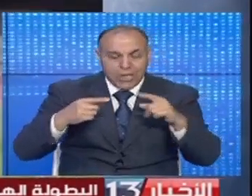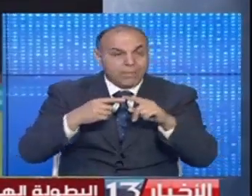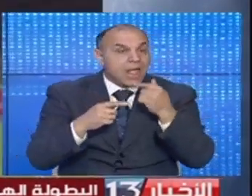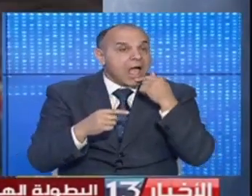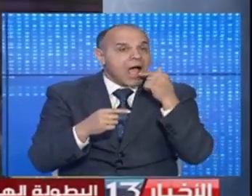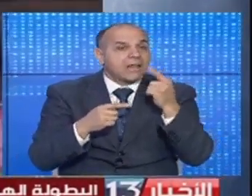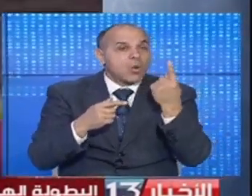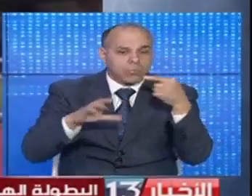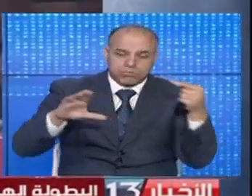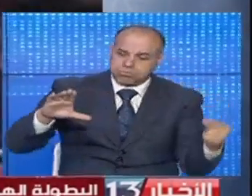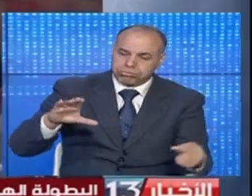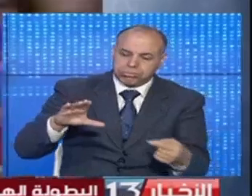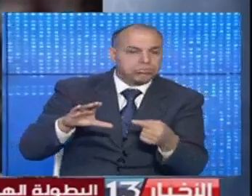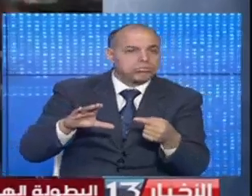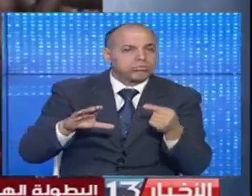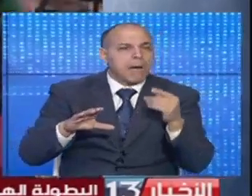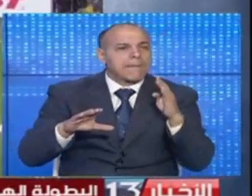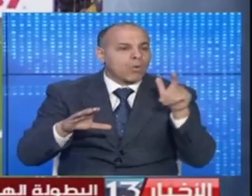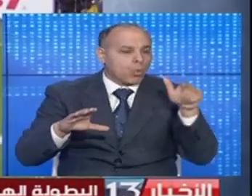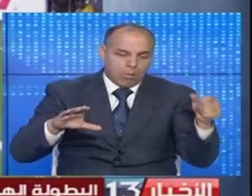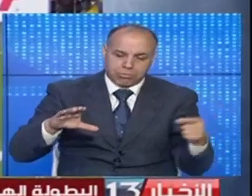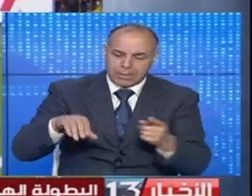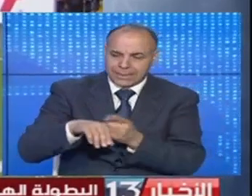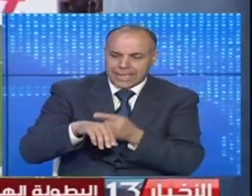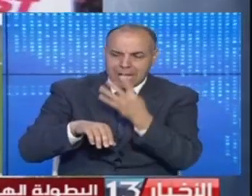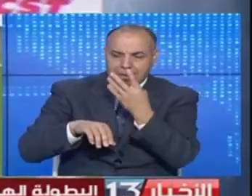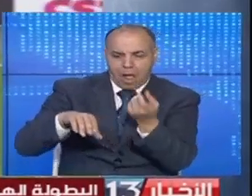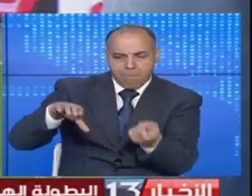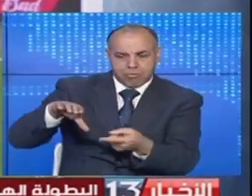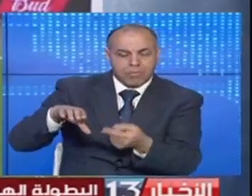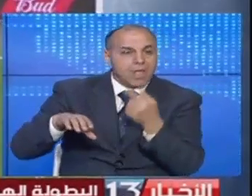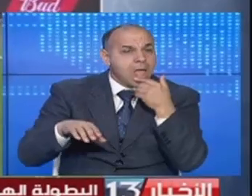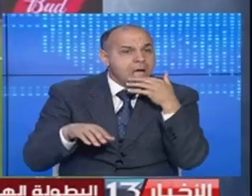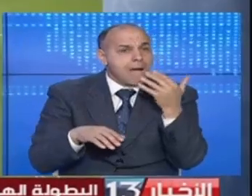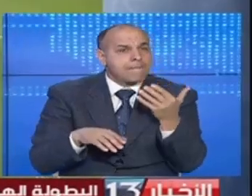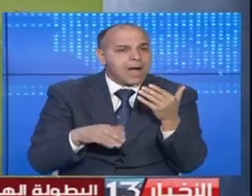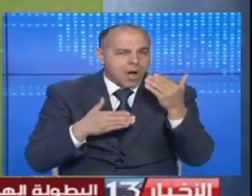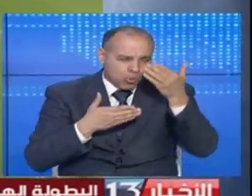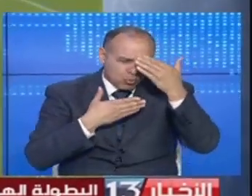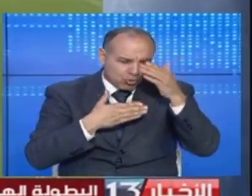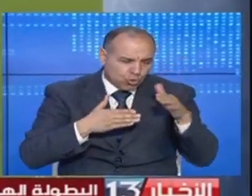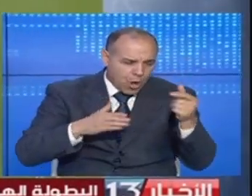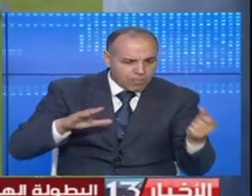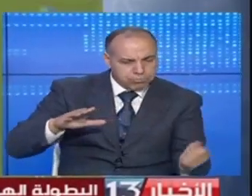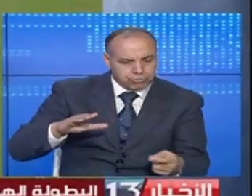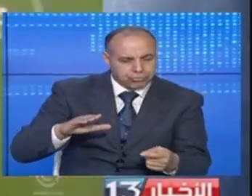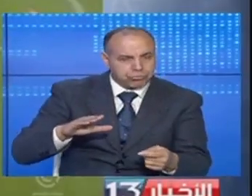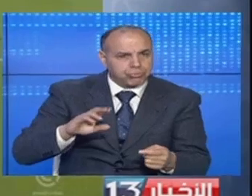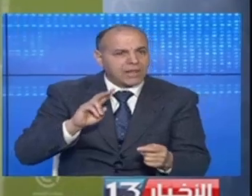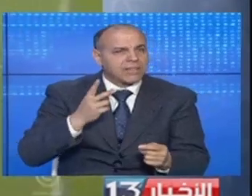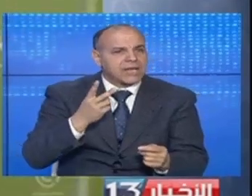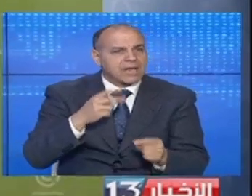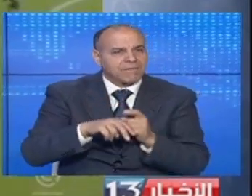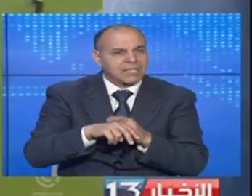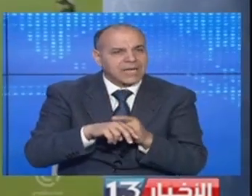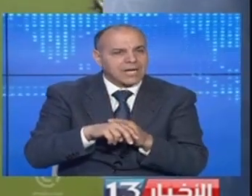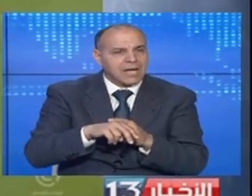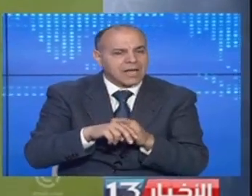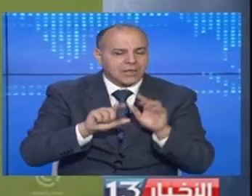بهدف اول حمل توقيع ما يرام واد ومن في الدقيقه الرابعه ضيفه المغربي اسمه الادريسي الهدف الثاني في الدقيقه الرابعه